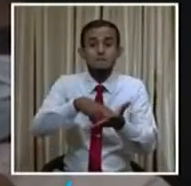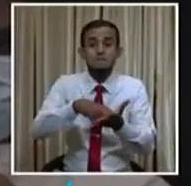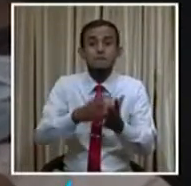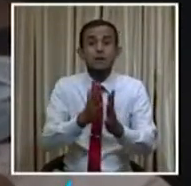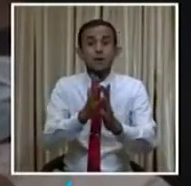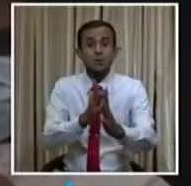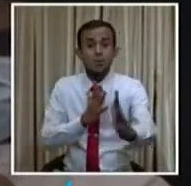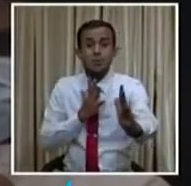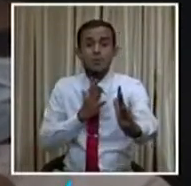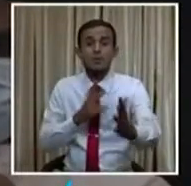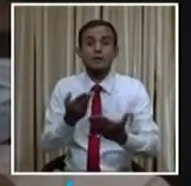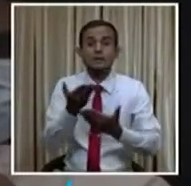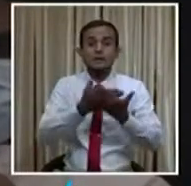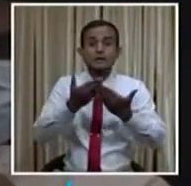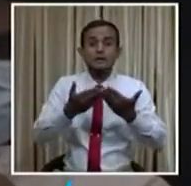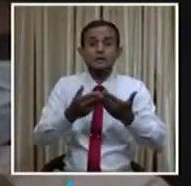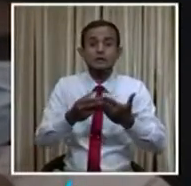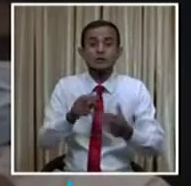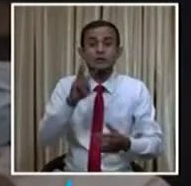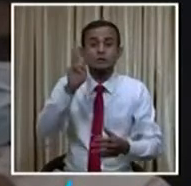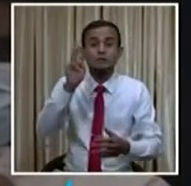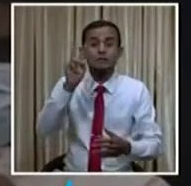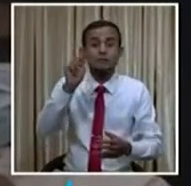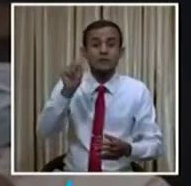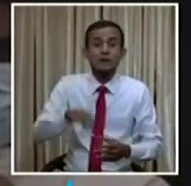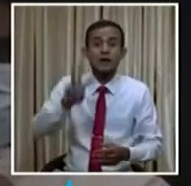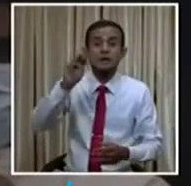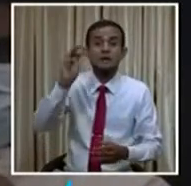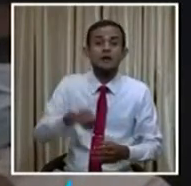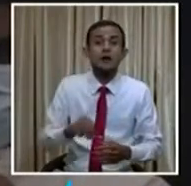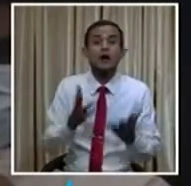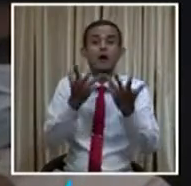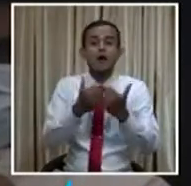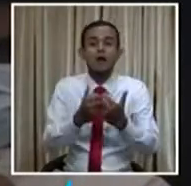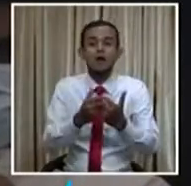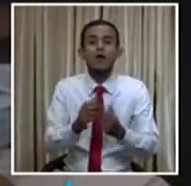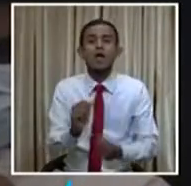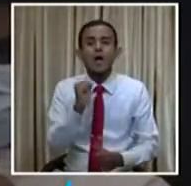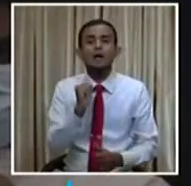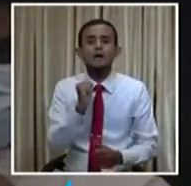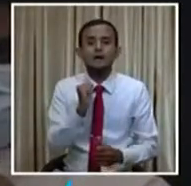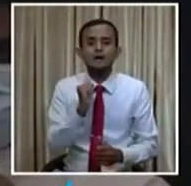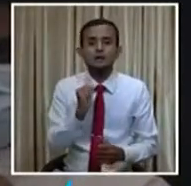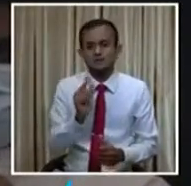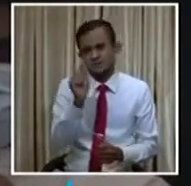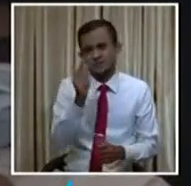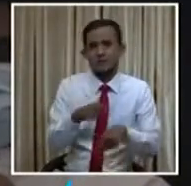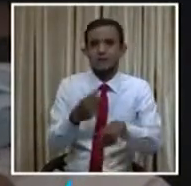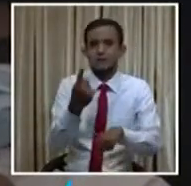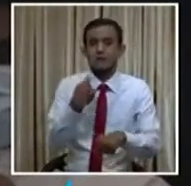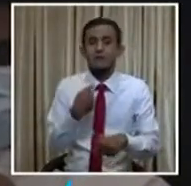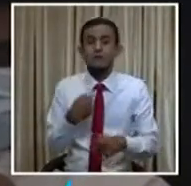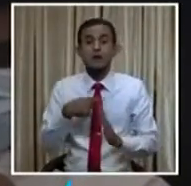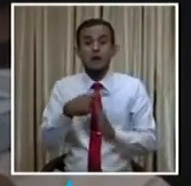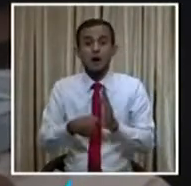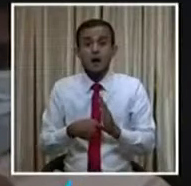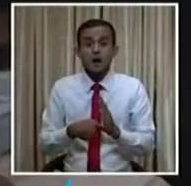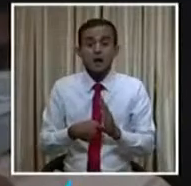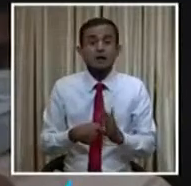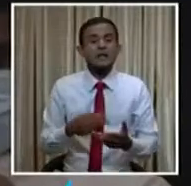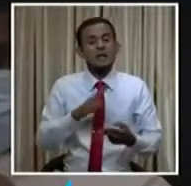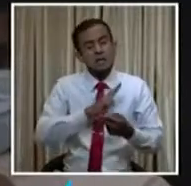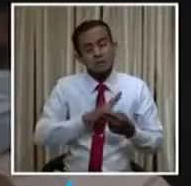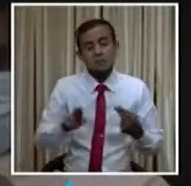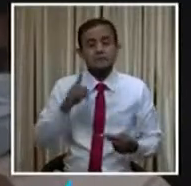දරුවෝ 20යි 30යි දවසකට මොකටද මේ ගරු මන්ත්‍රීතුමා කාලය අවසන් ඕ විනාඩියක් දෙන්න මේ රට එපා